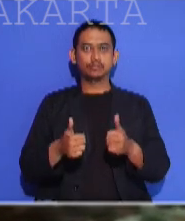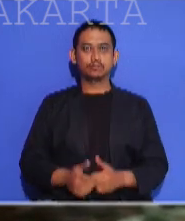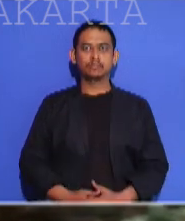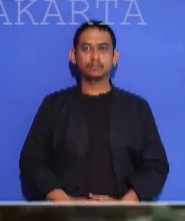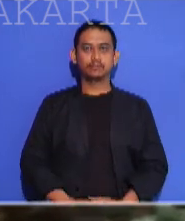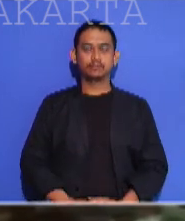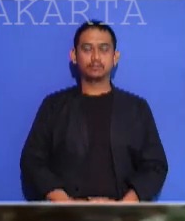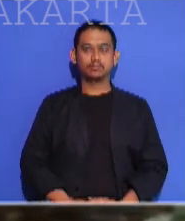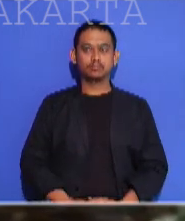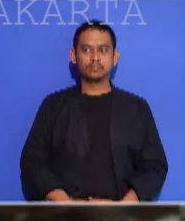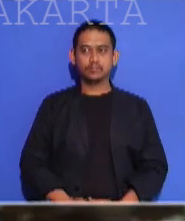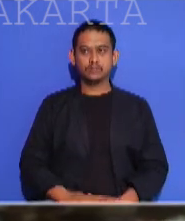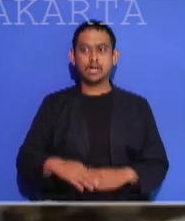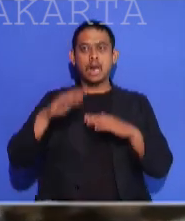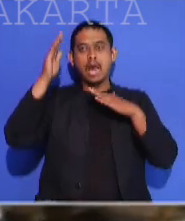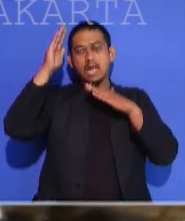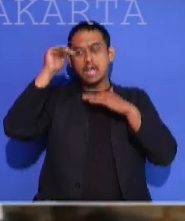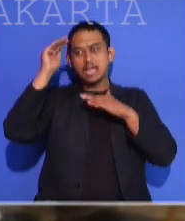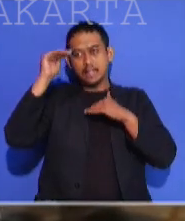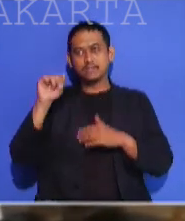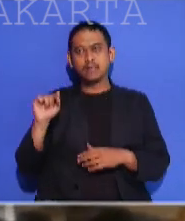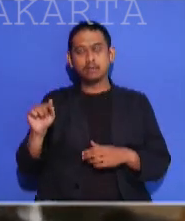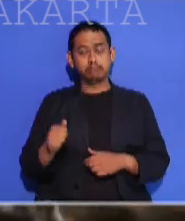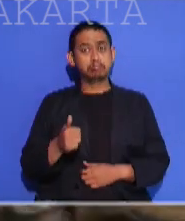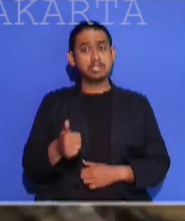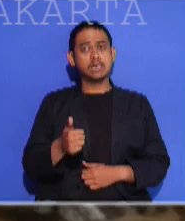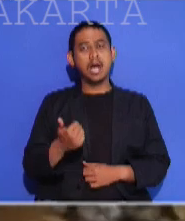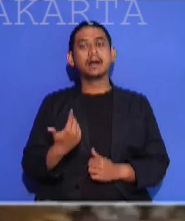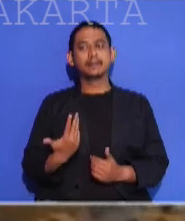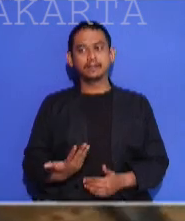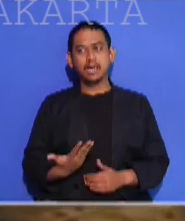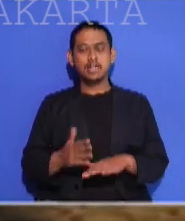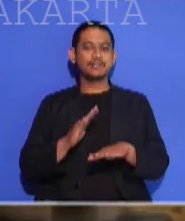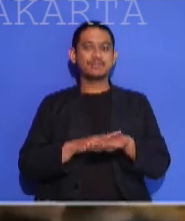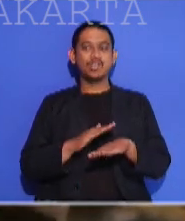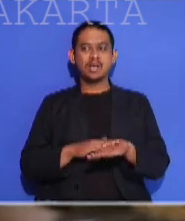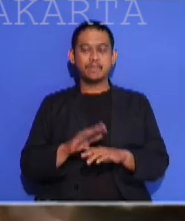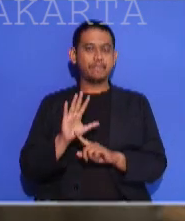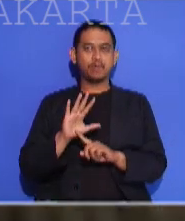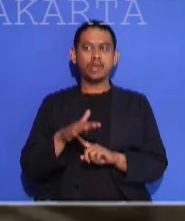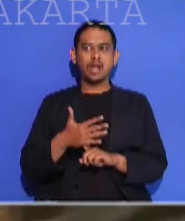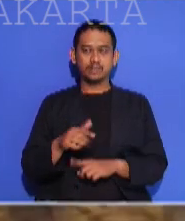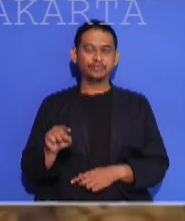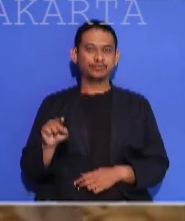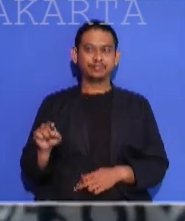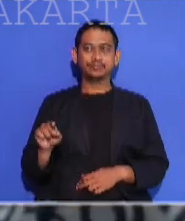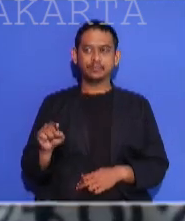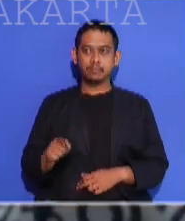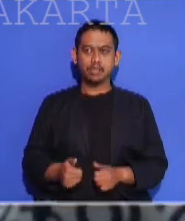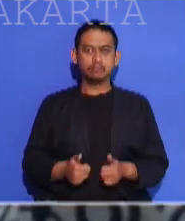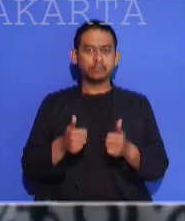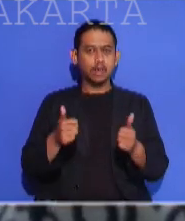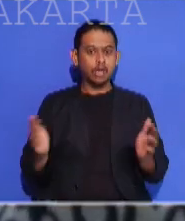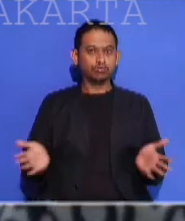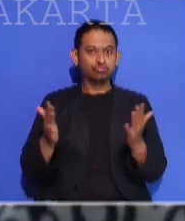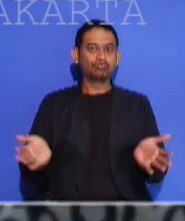Halim musliim berharap anggota dewan kebudayaan Bantul mampu menggarap potensi kebudayaan di bumi proj Tamansari ini dan upaya ini bisa dilakukan